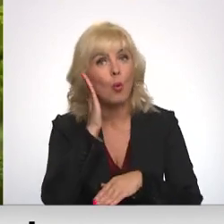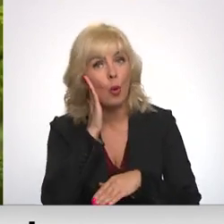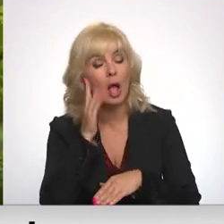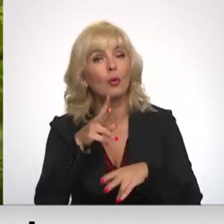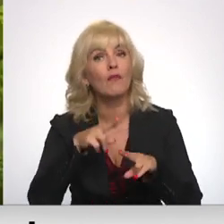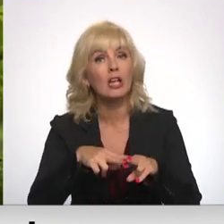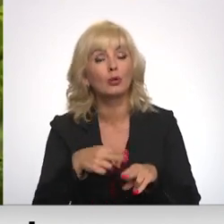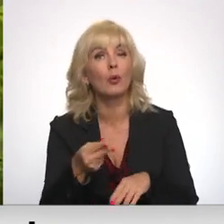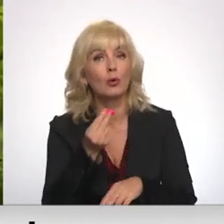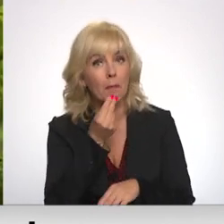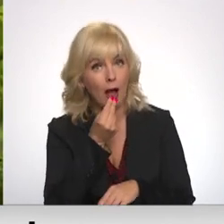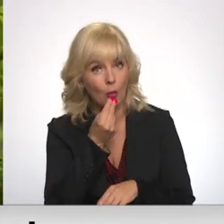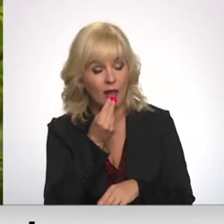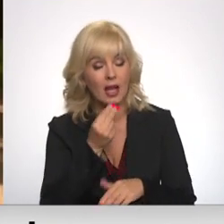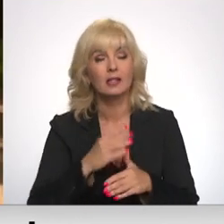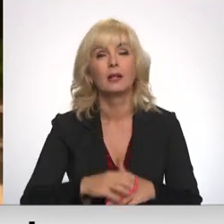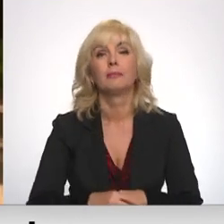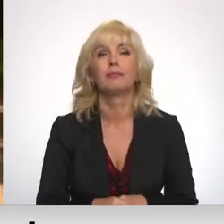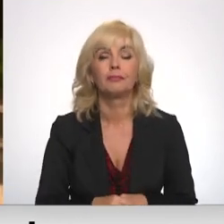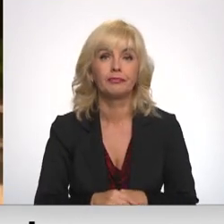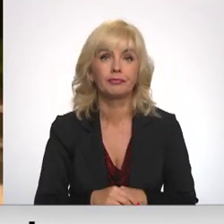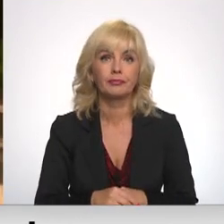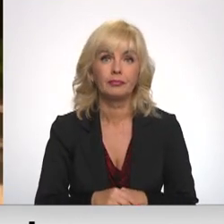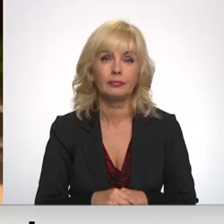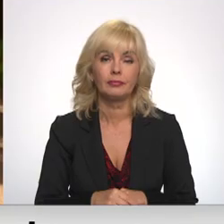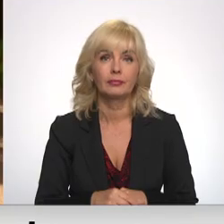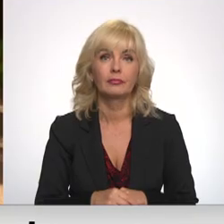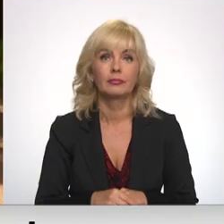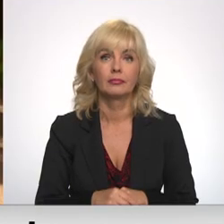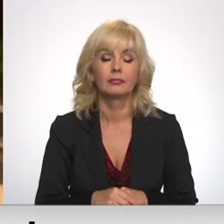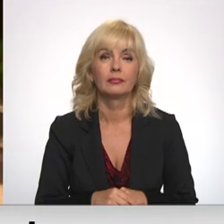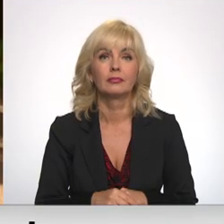kur baroties. Sandra Paegļkalne, Kaspars Daņeļevičs, Vidzdaugavas televīzija.